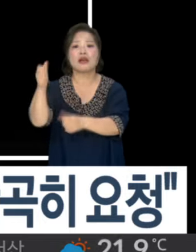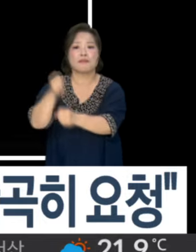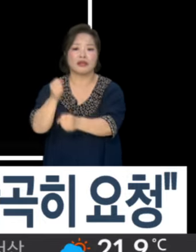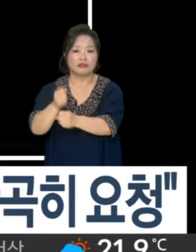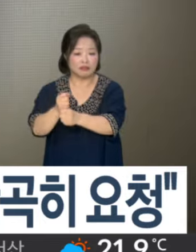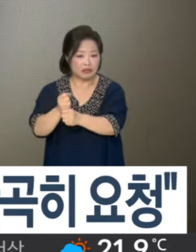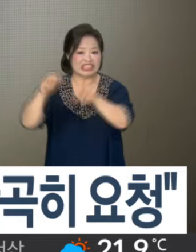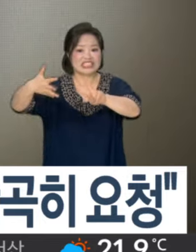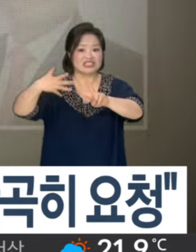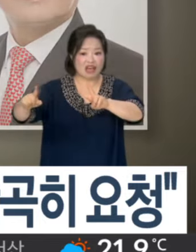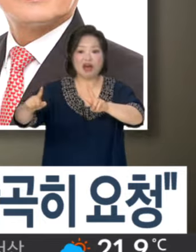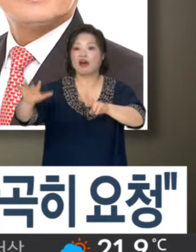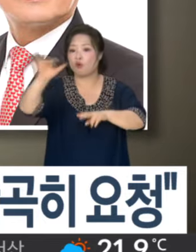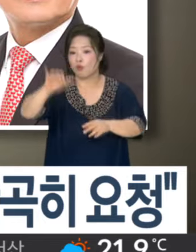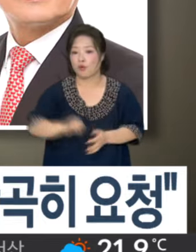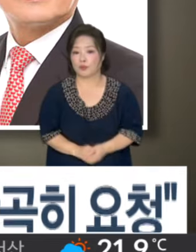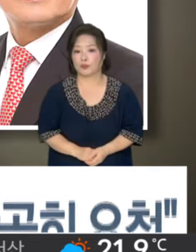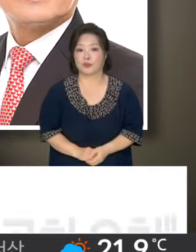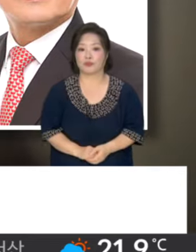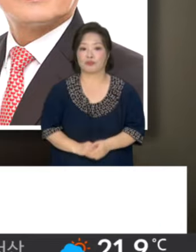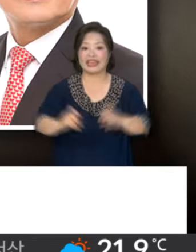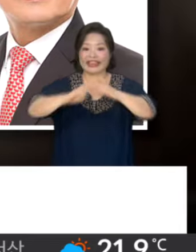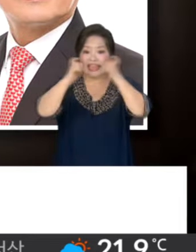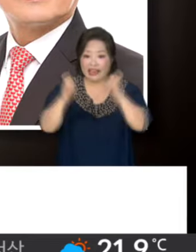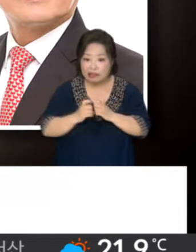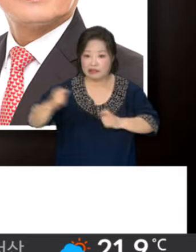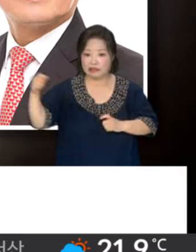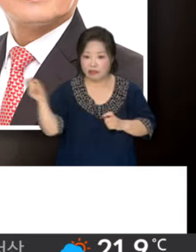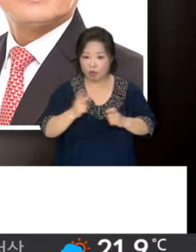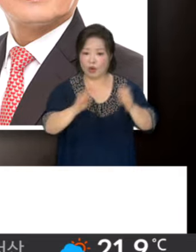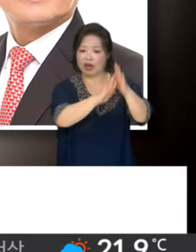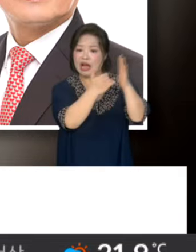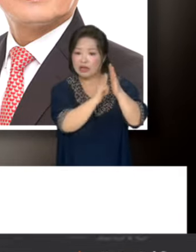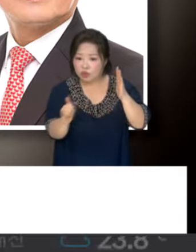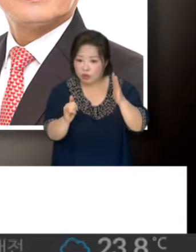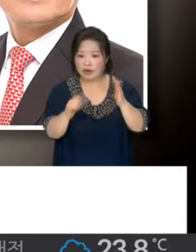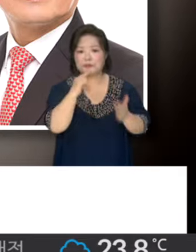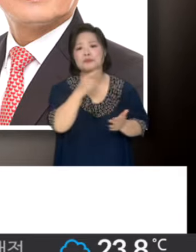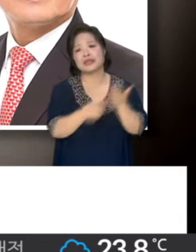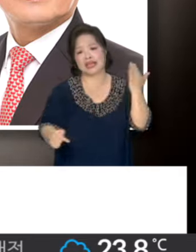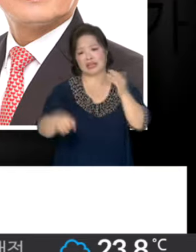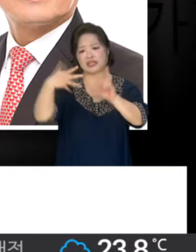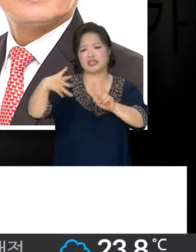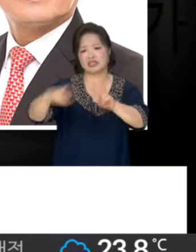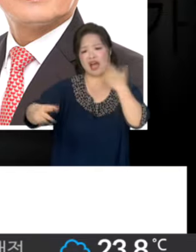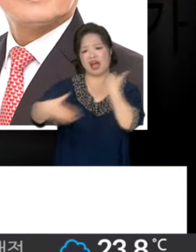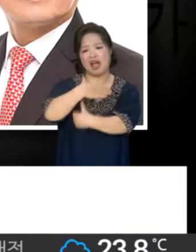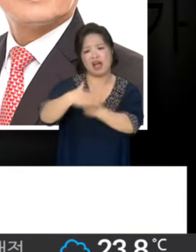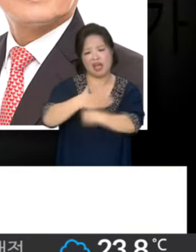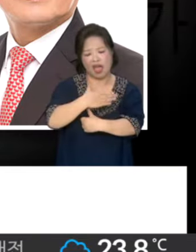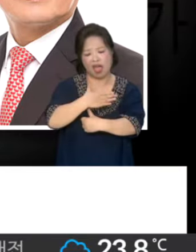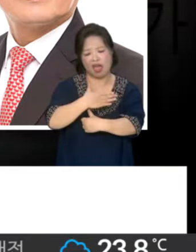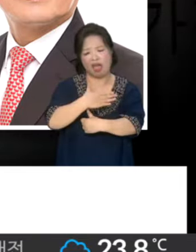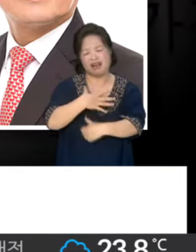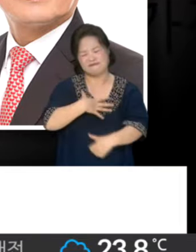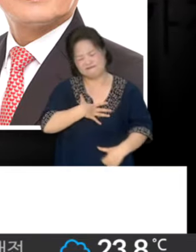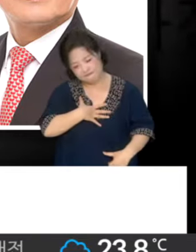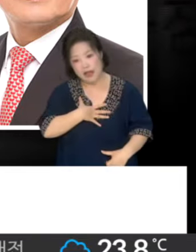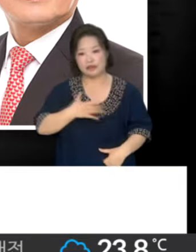지적합니다 개인뿐만이 아니라 그 가족들에게도 또 심각한 피해를 입히는 2차 가해가 될 수 있고 또